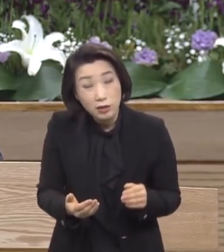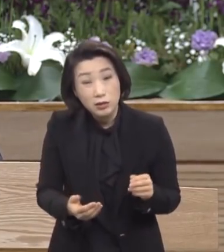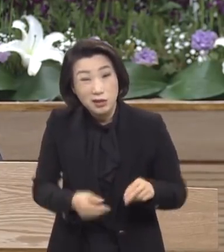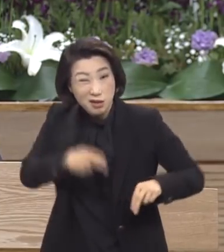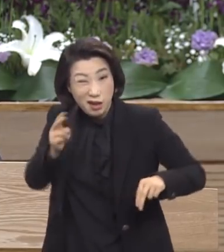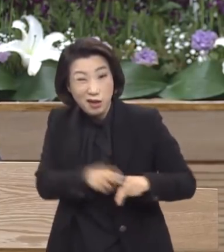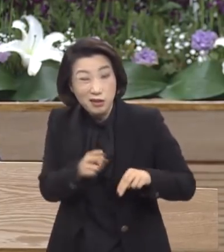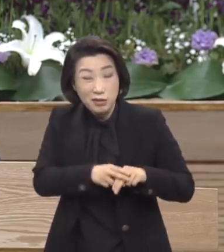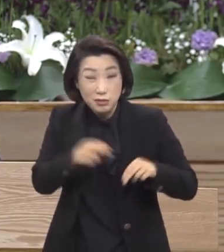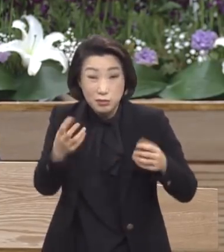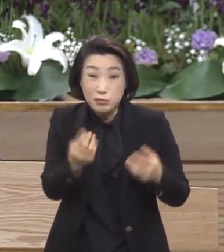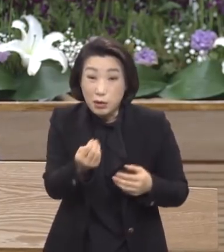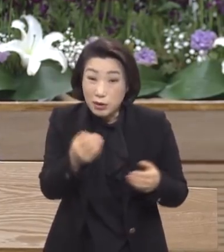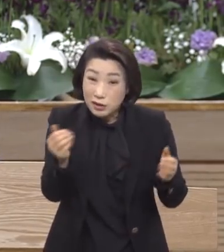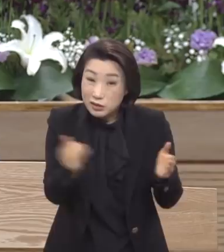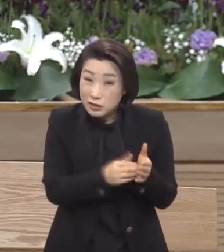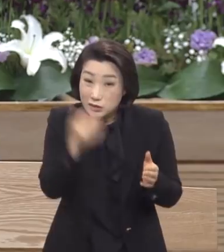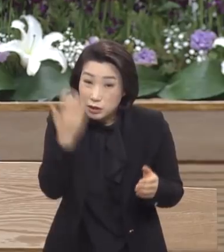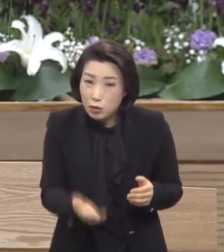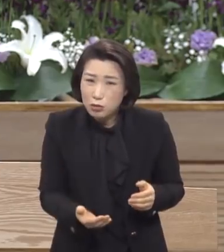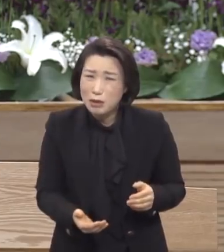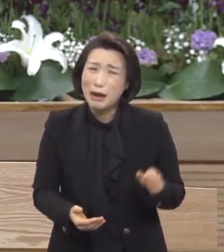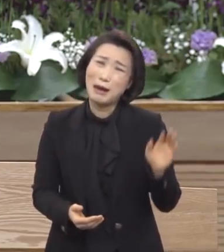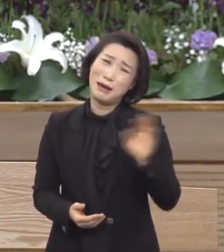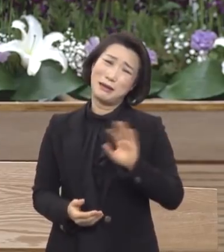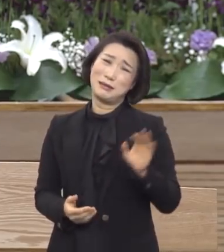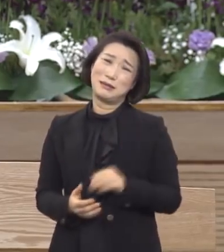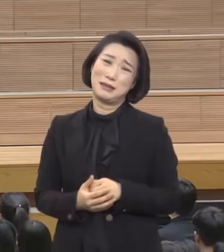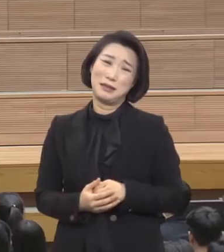매남의 때 맞는 것이냐 이 말이오.